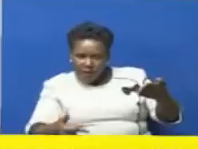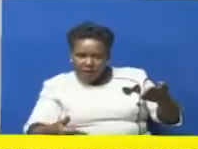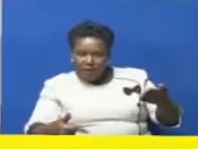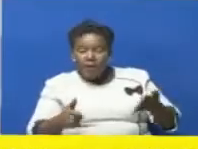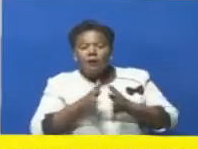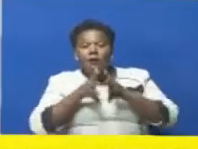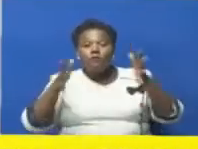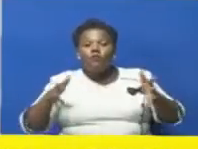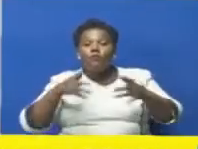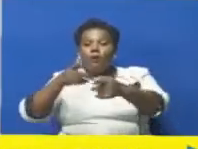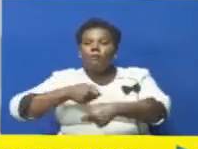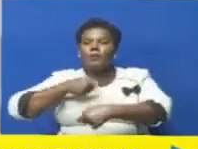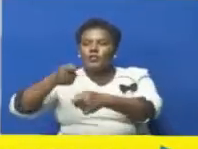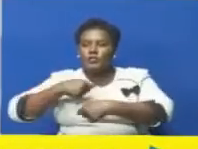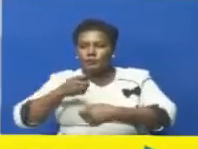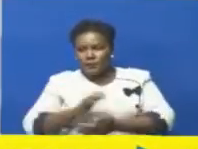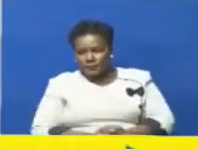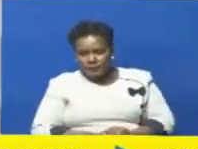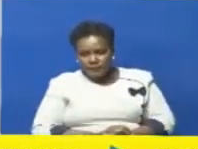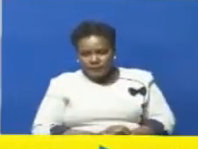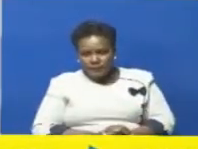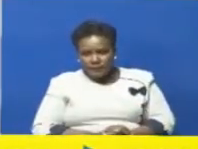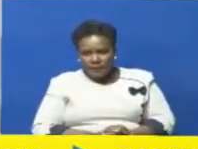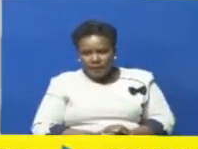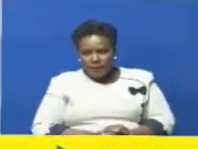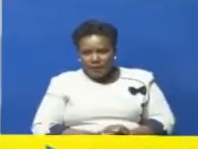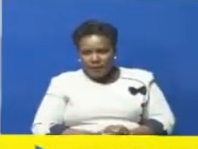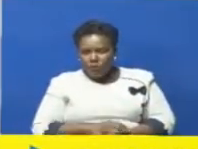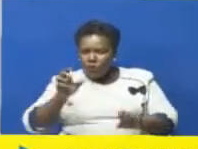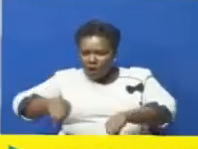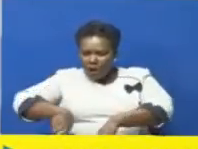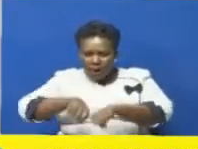tujue uharibifu wa mazingira wa makusudi unafanywa